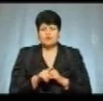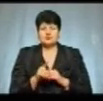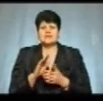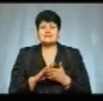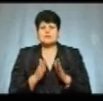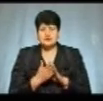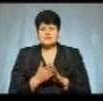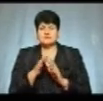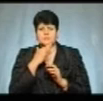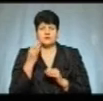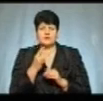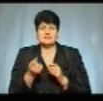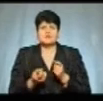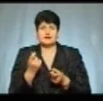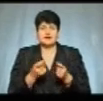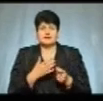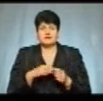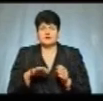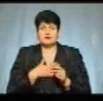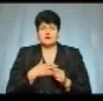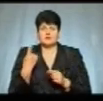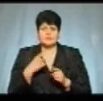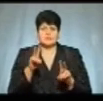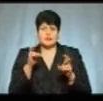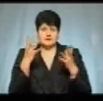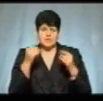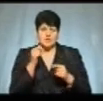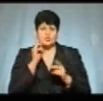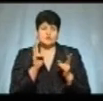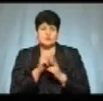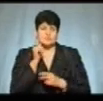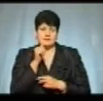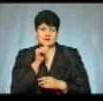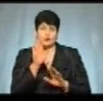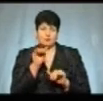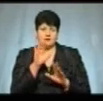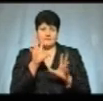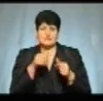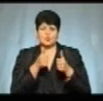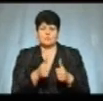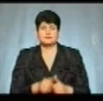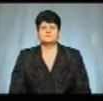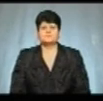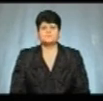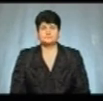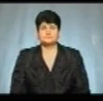вперше виникла на території нашої області. Це була програма «Тема дня». Зустрінемося завтра у цій же порі. Кажу вам до побачення і на все добре.